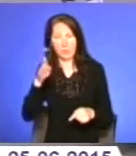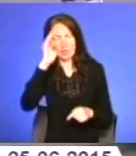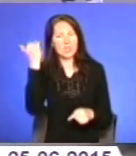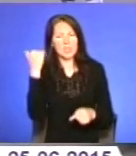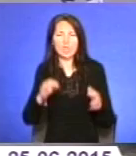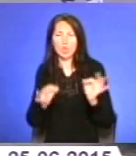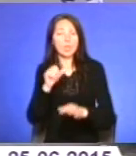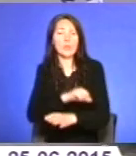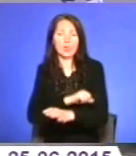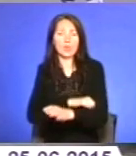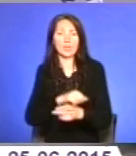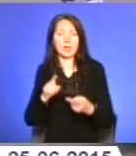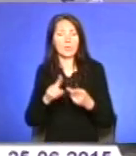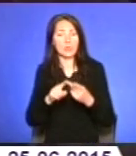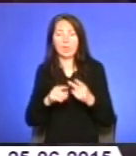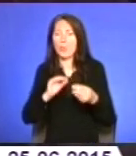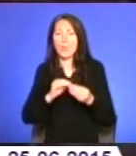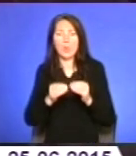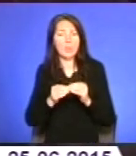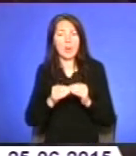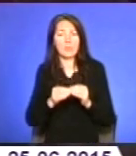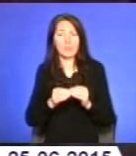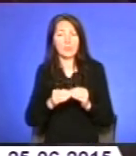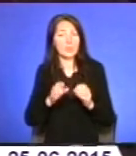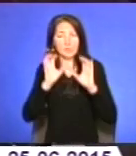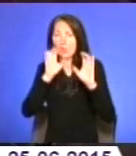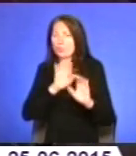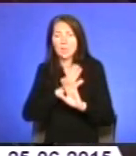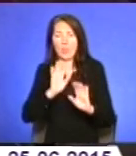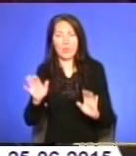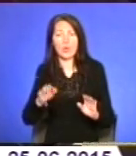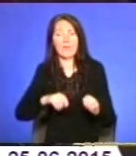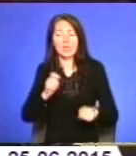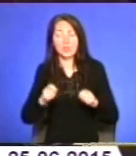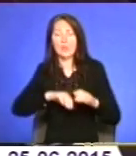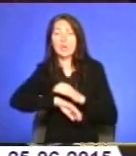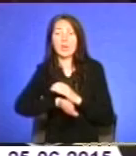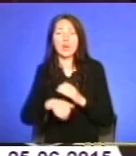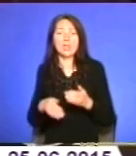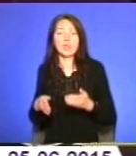наркотики. Інший проблем із законом не мав. Велосипеди вони викрадали шляхом